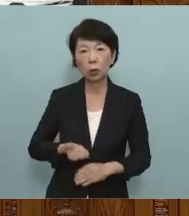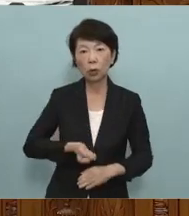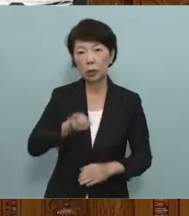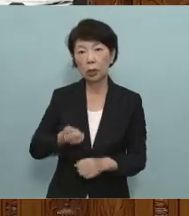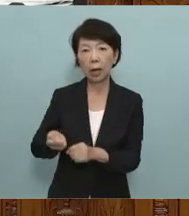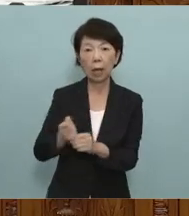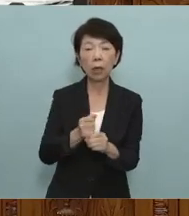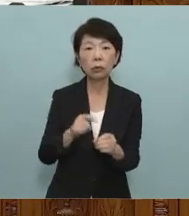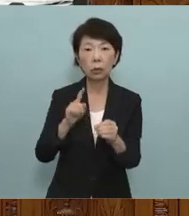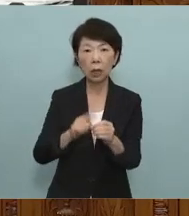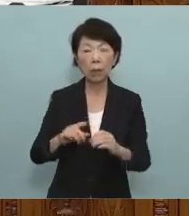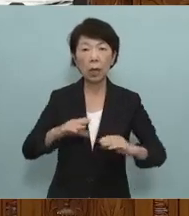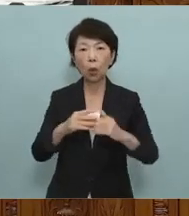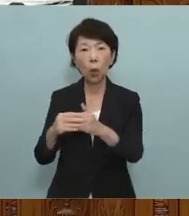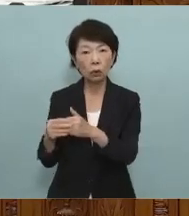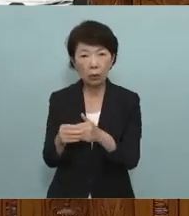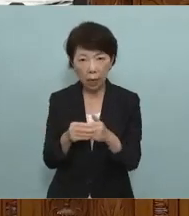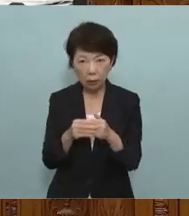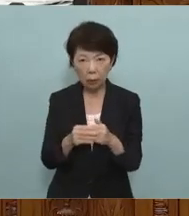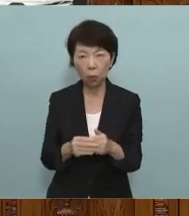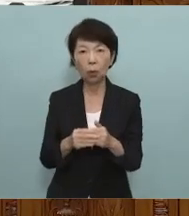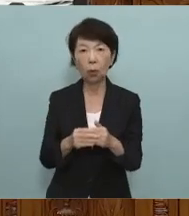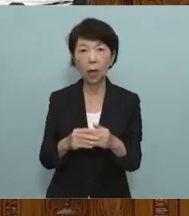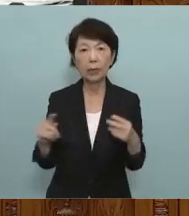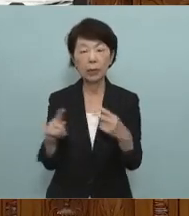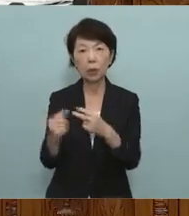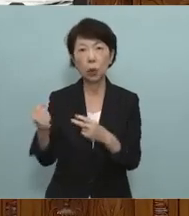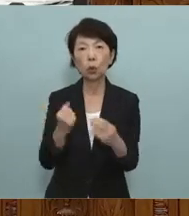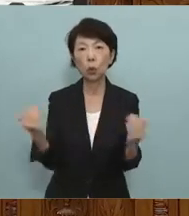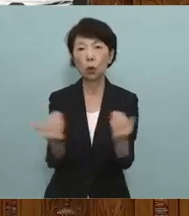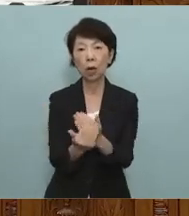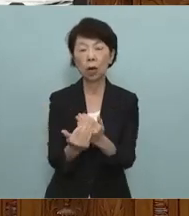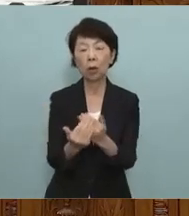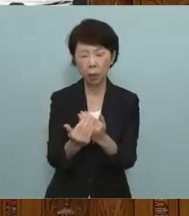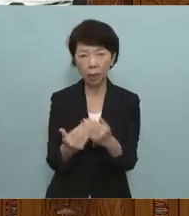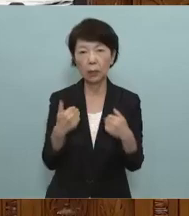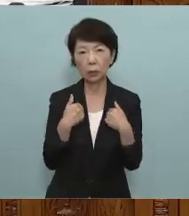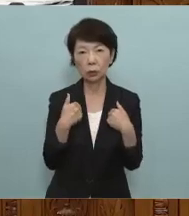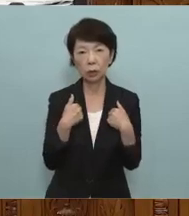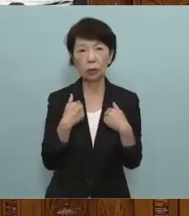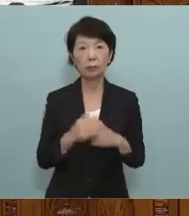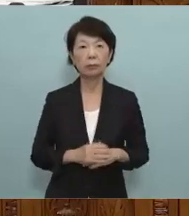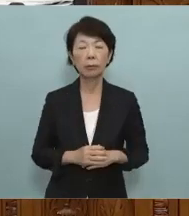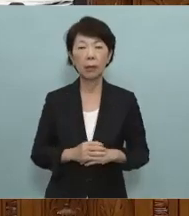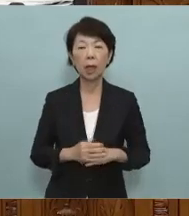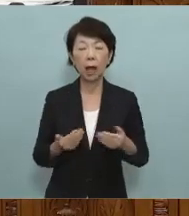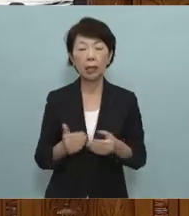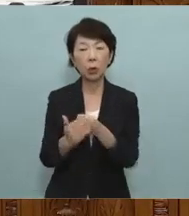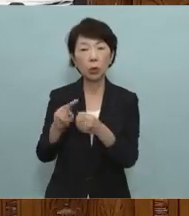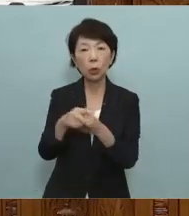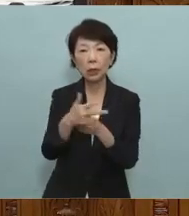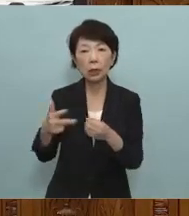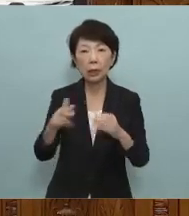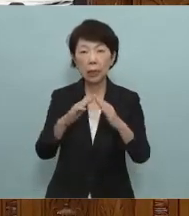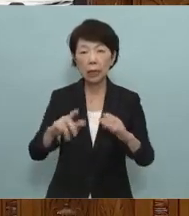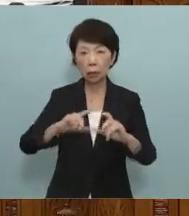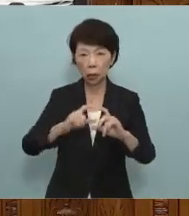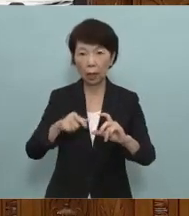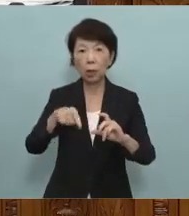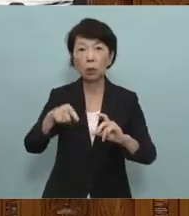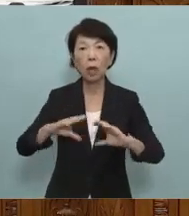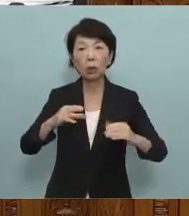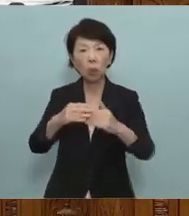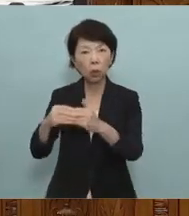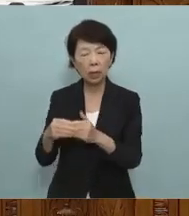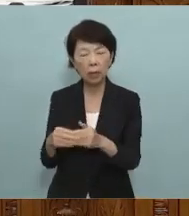するため、国連自身の機能強化が重要です。安保理改革については、国連において